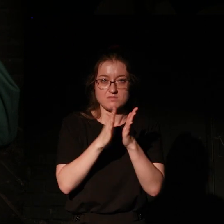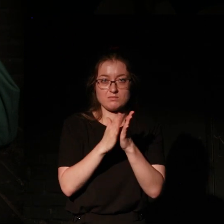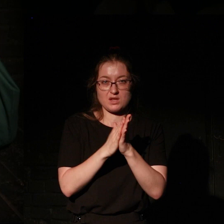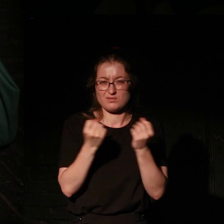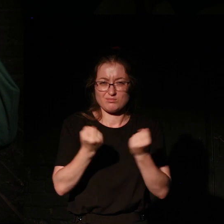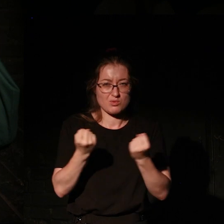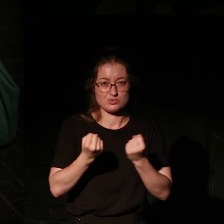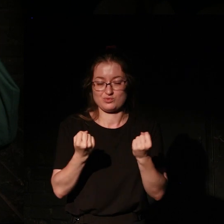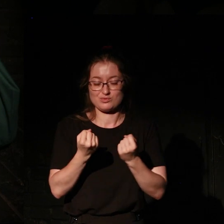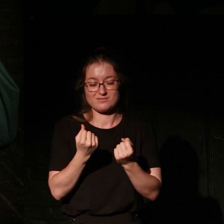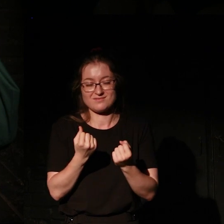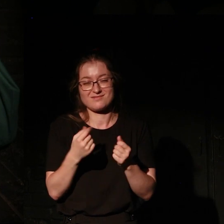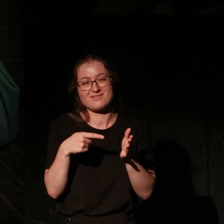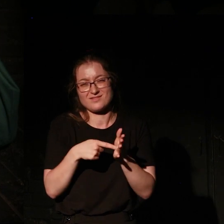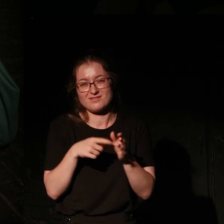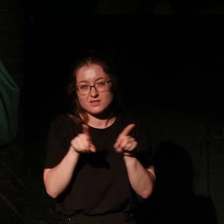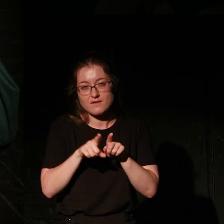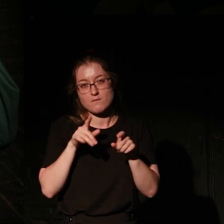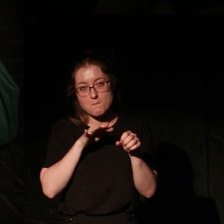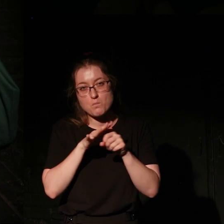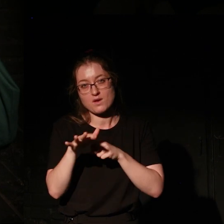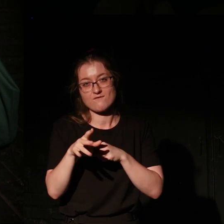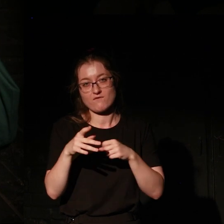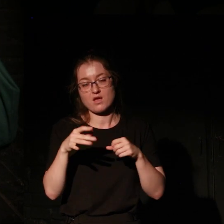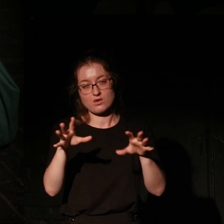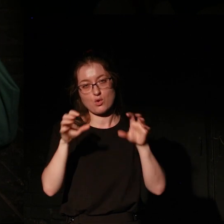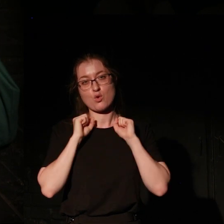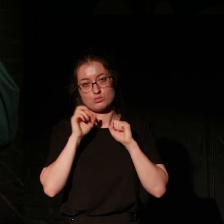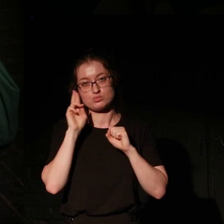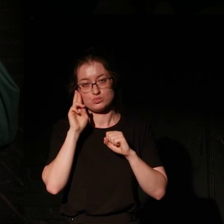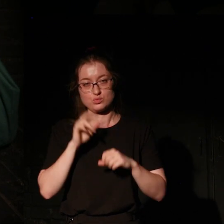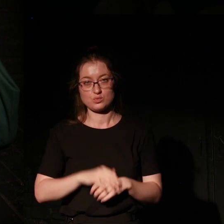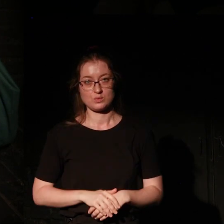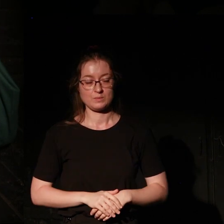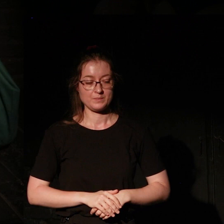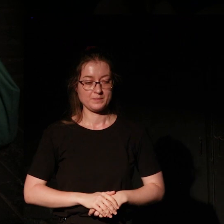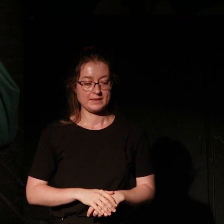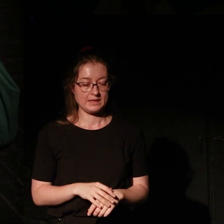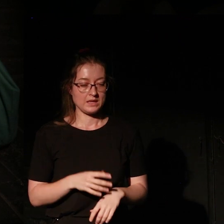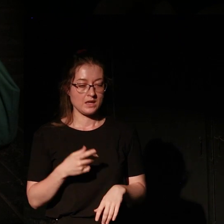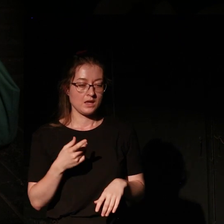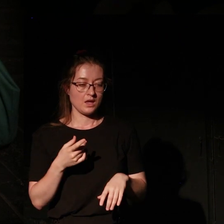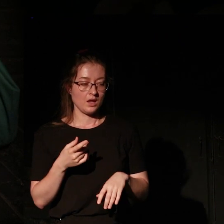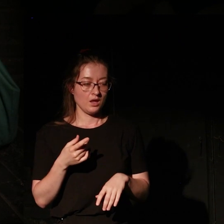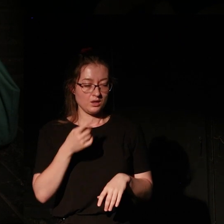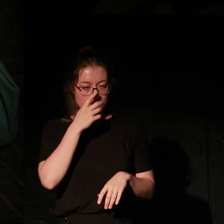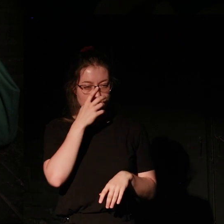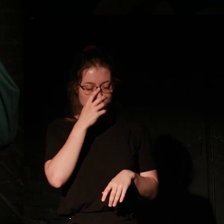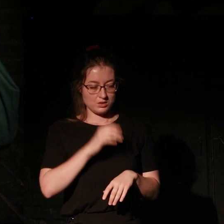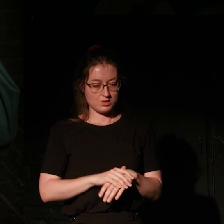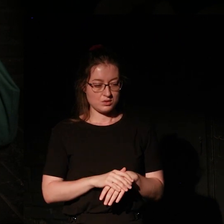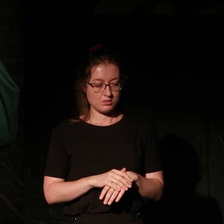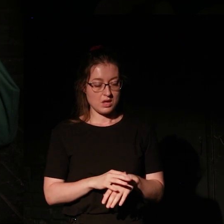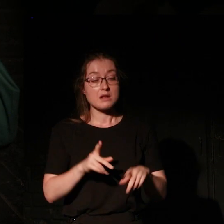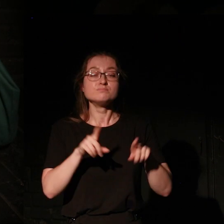doświadczenia, to one są oprócz tych właśnie, oprócz takich ogólnych, no to związane